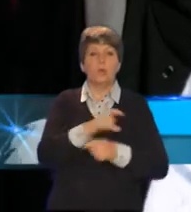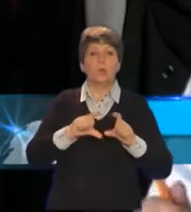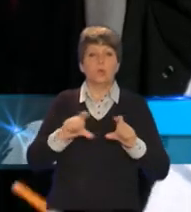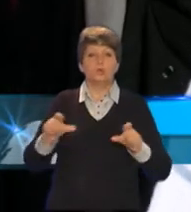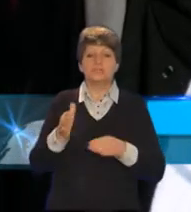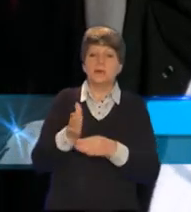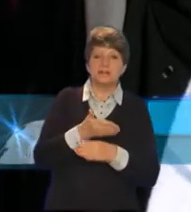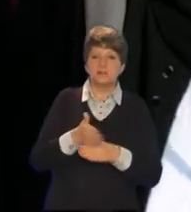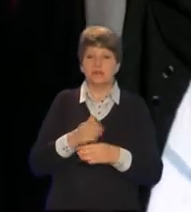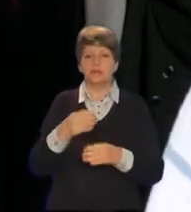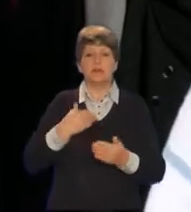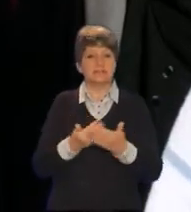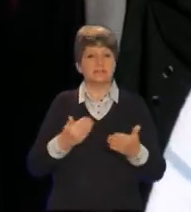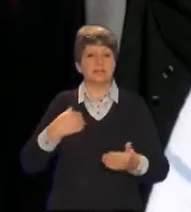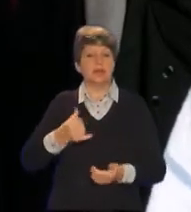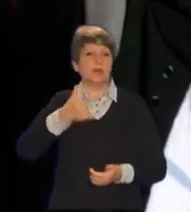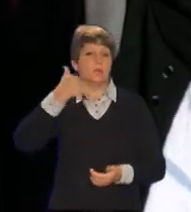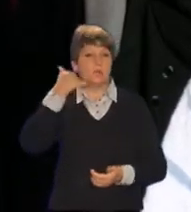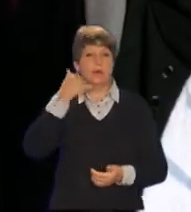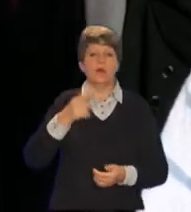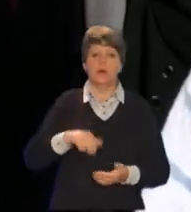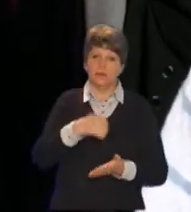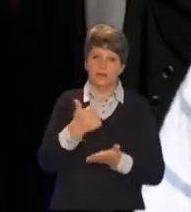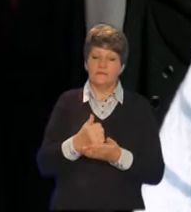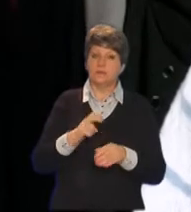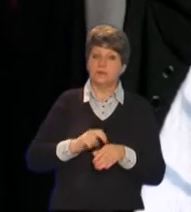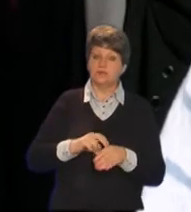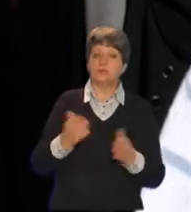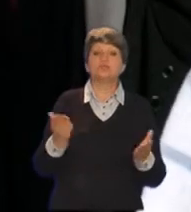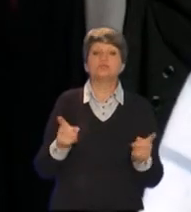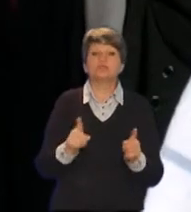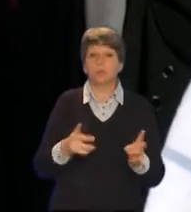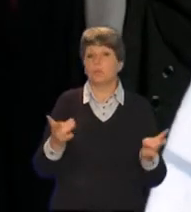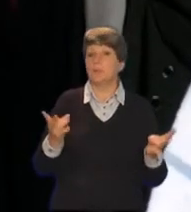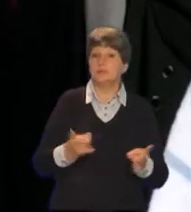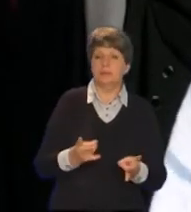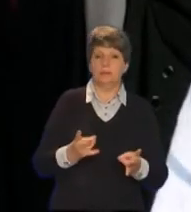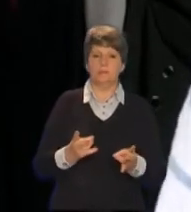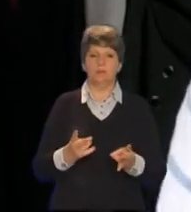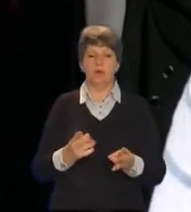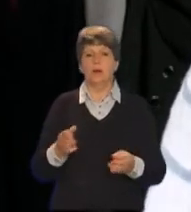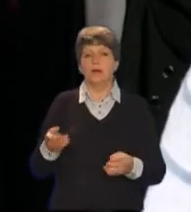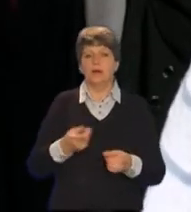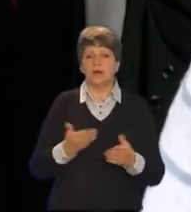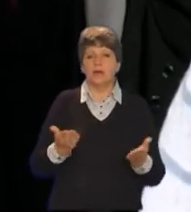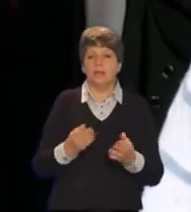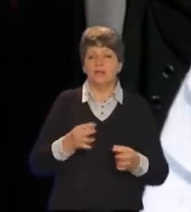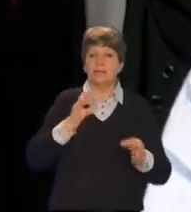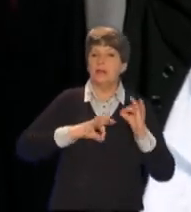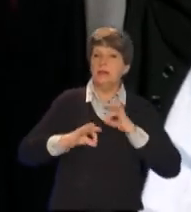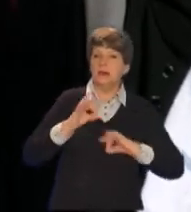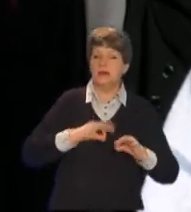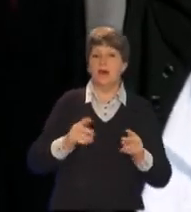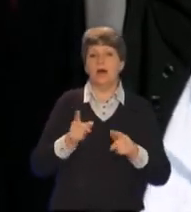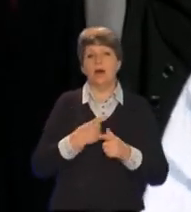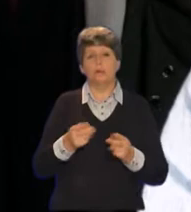розподіляю. Напередодні я телефоную до головних лікарів, які їм ліки потрібні. Чи потрібно пелюшки, чи потрібні дійсно якісь ліки,